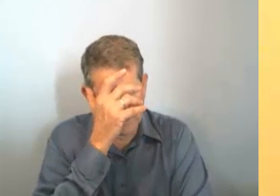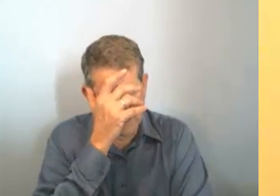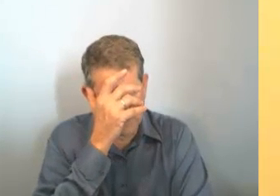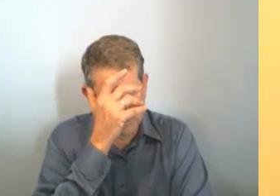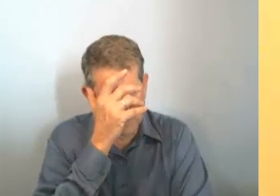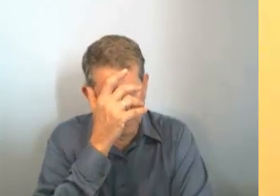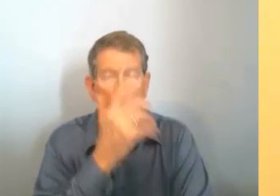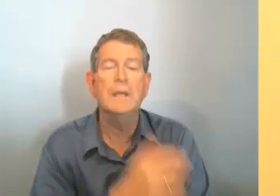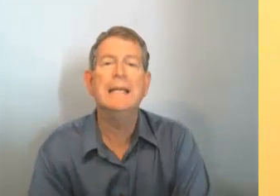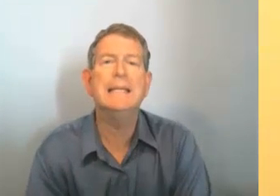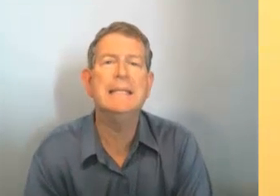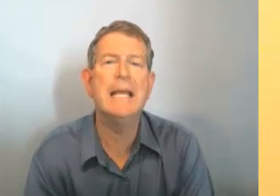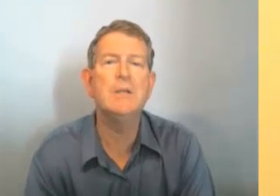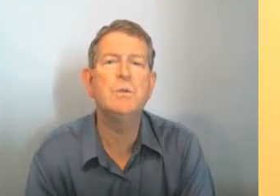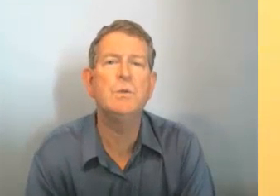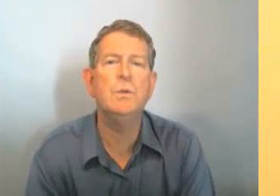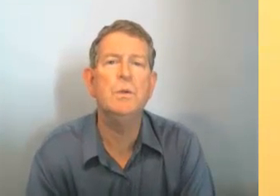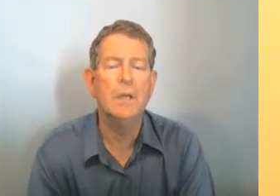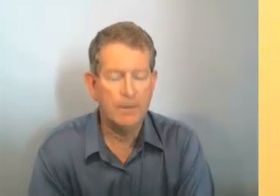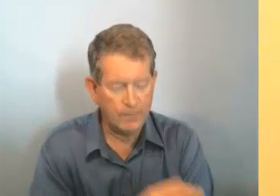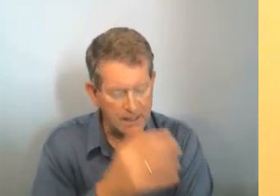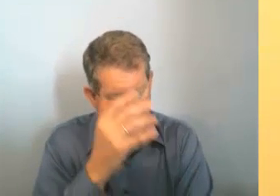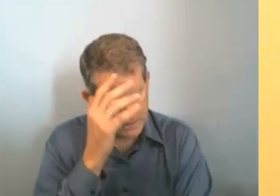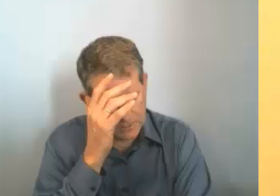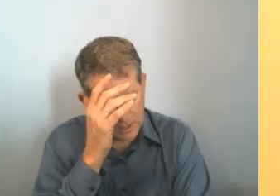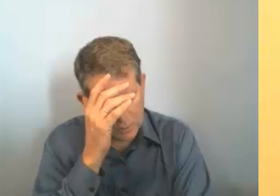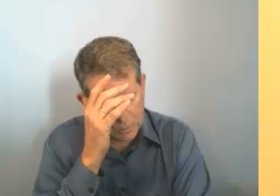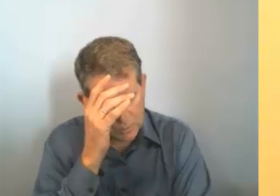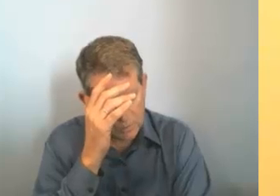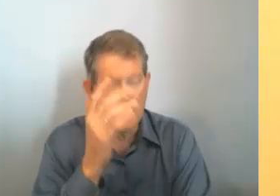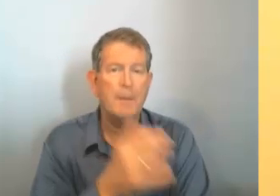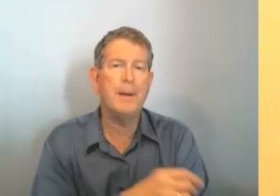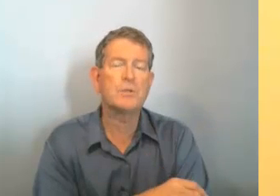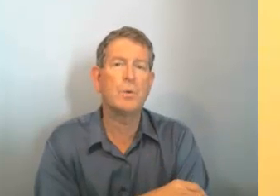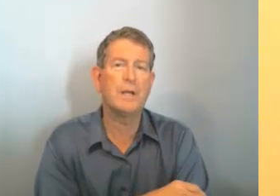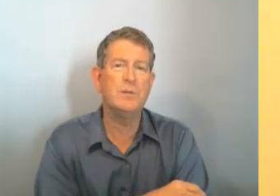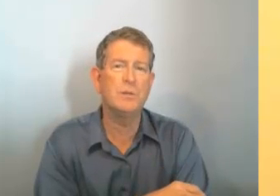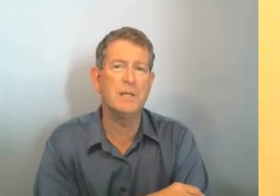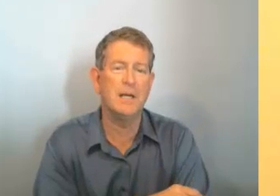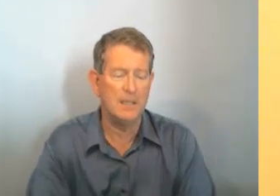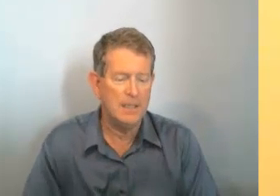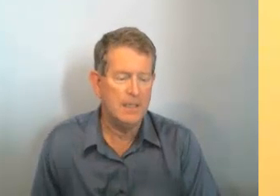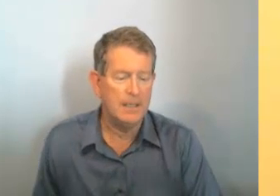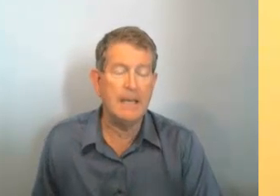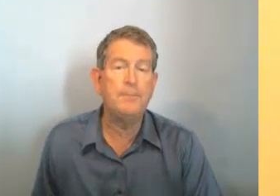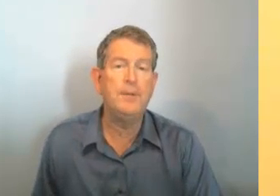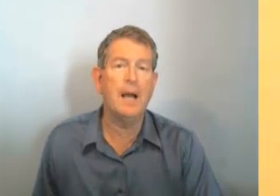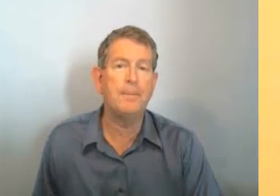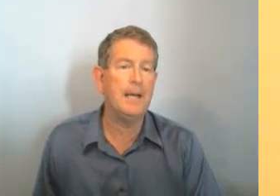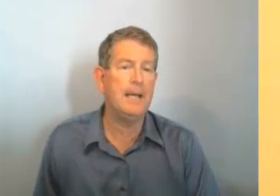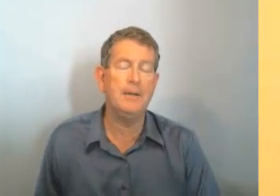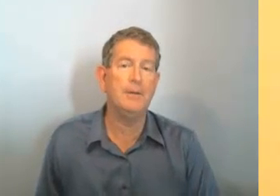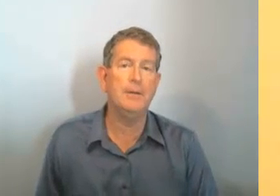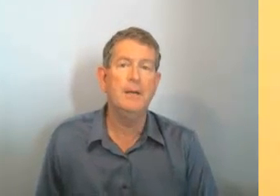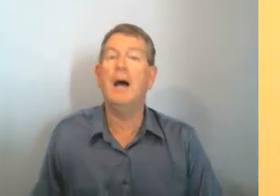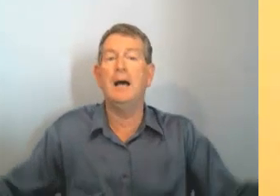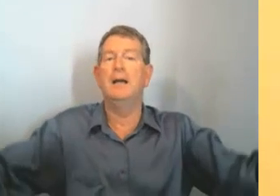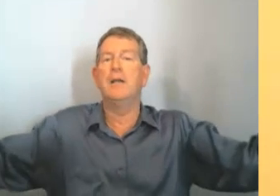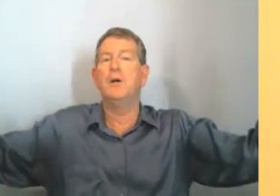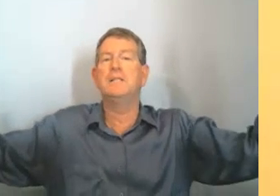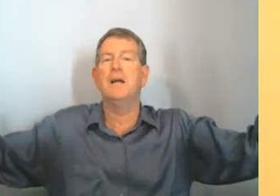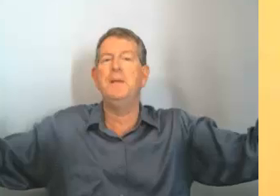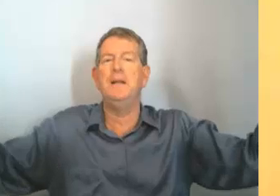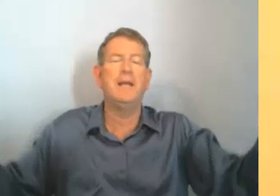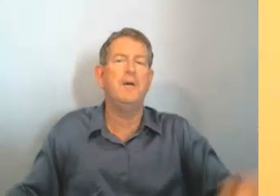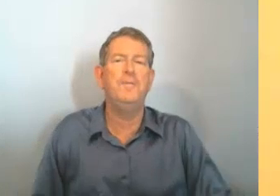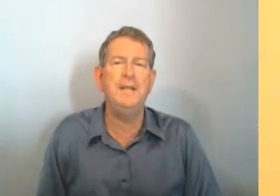est déçu. Déçu. Philippe est déçu par son résultat. Et puis après,